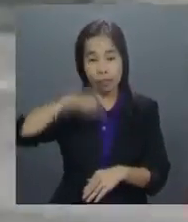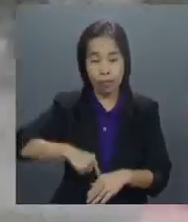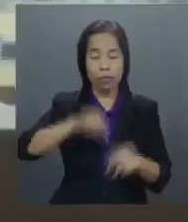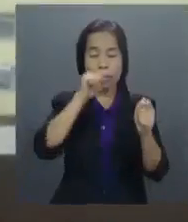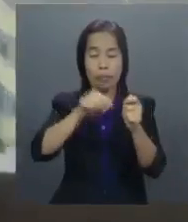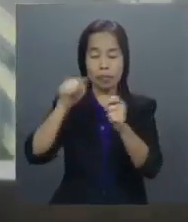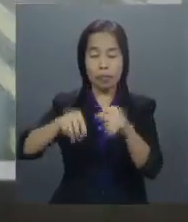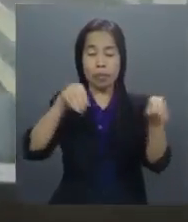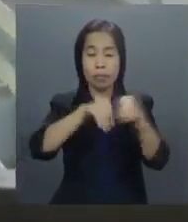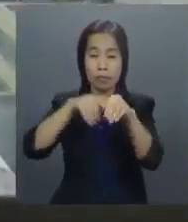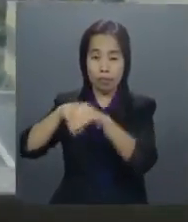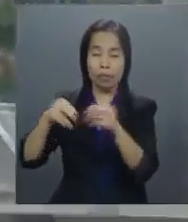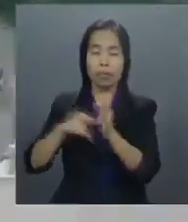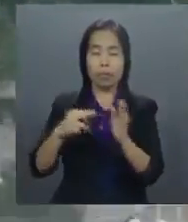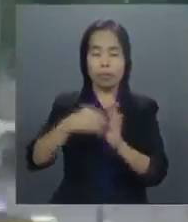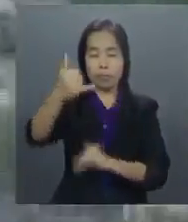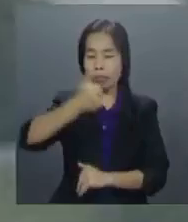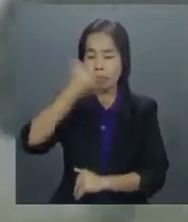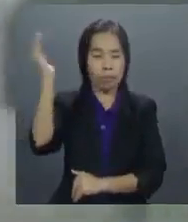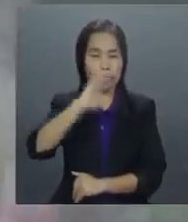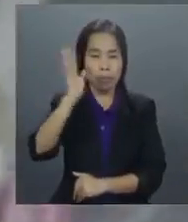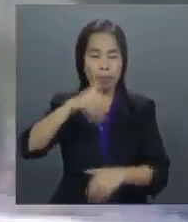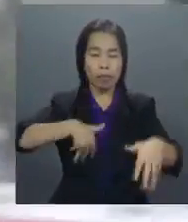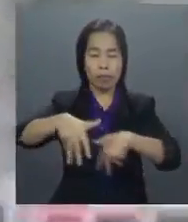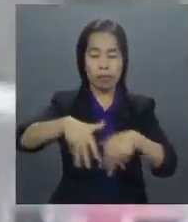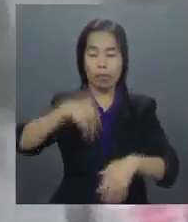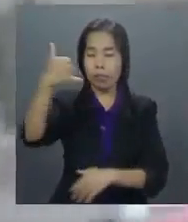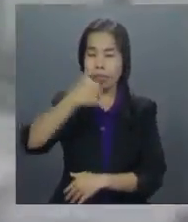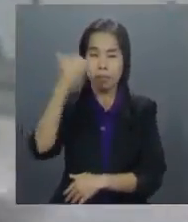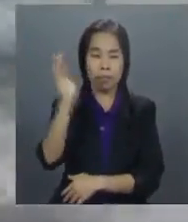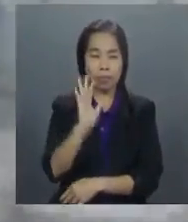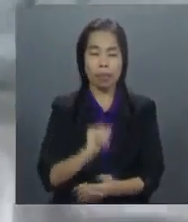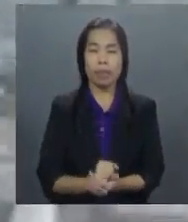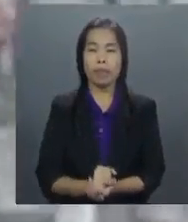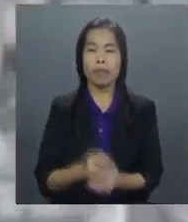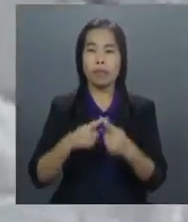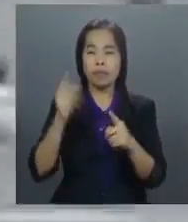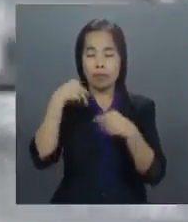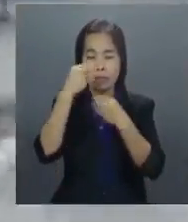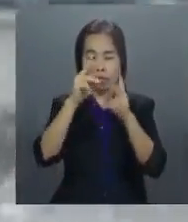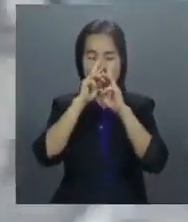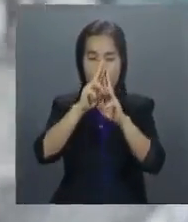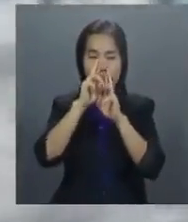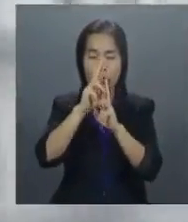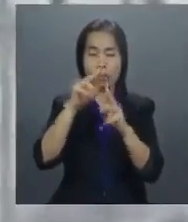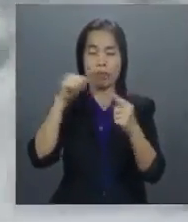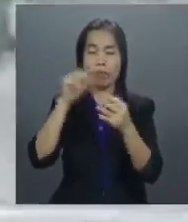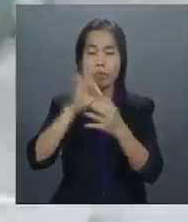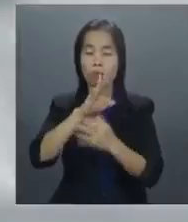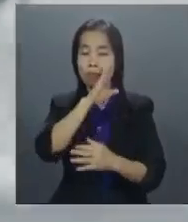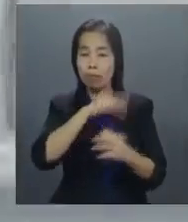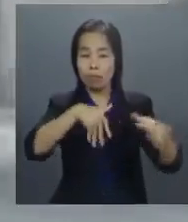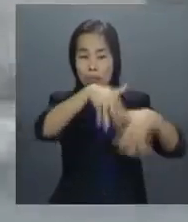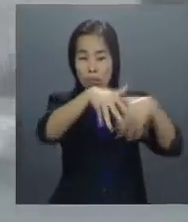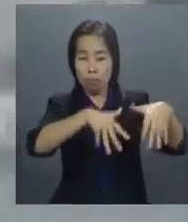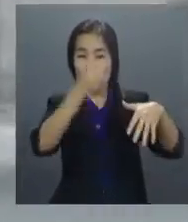งงดการเดินทางไปในที่ชุมนุมโดยไม่มีความจำเป็นนะคะและใช้ความระมัดระวังในกรณีที่มีความจำเป็นต้องออกน